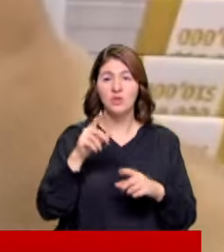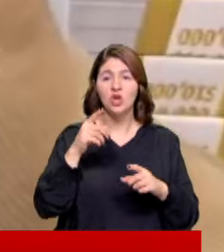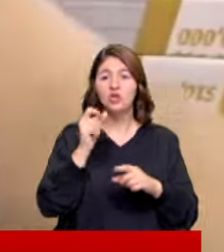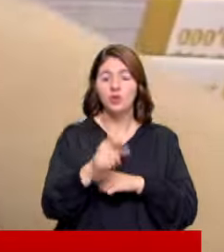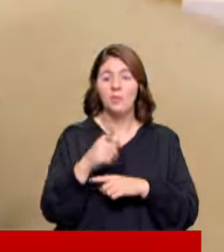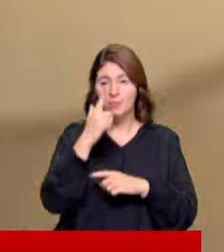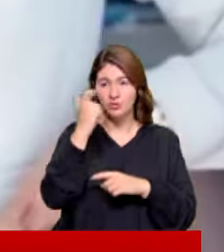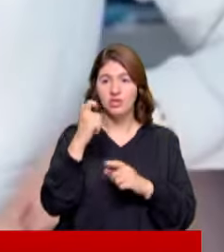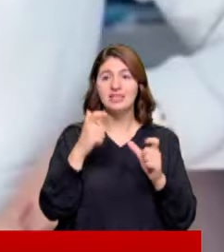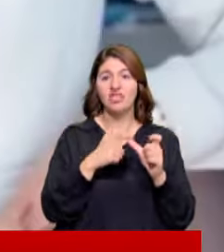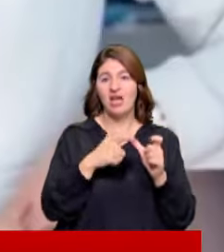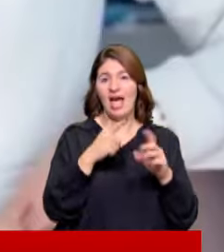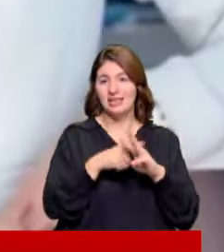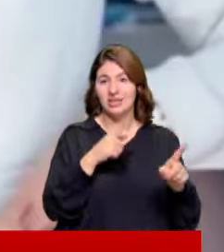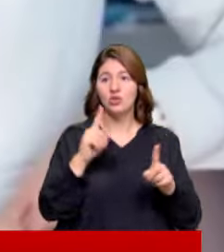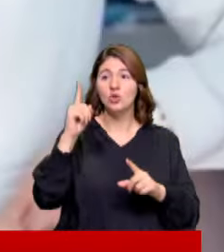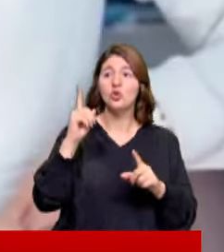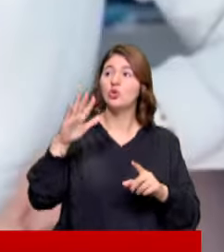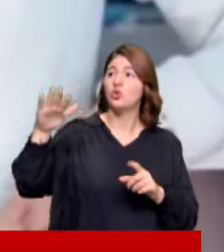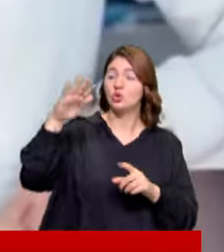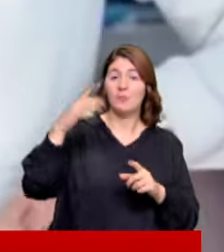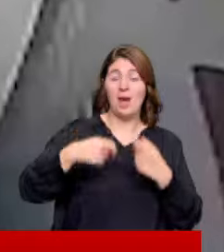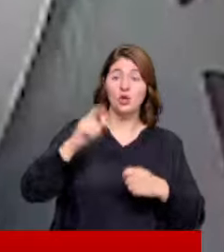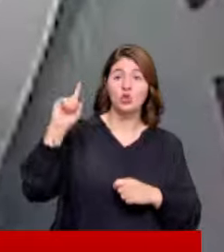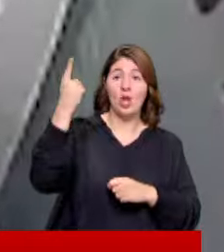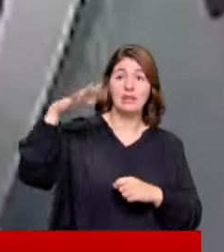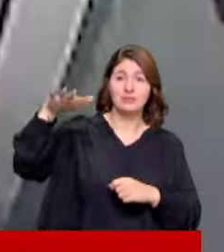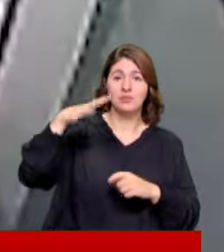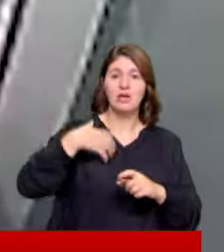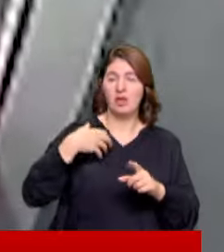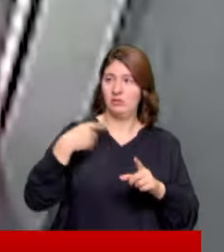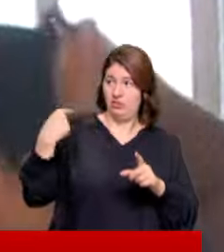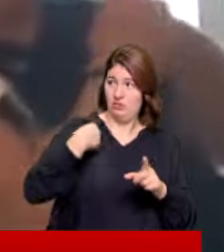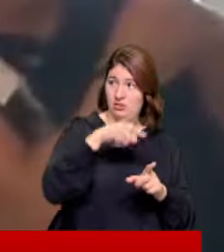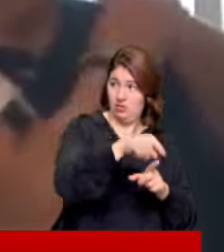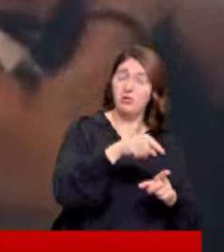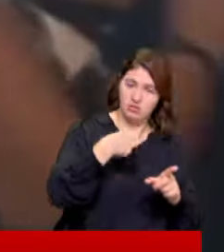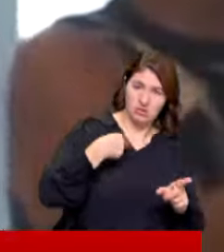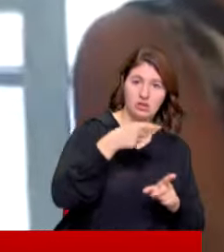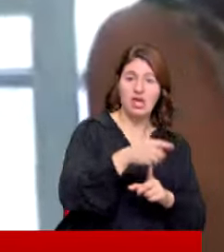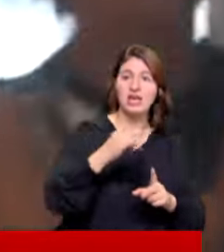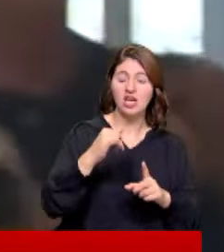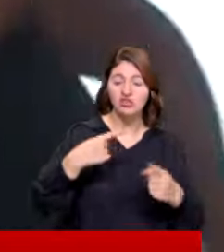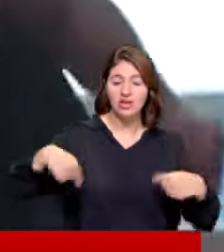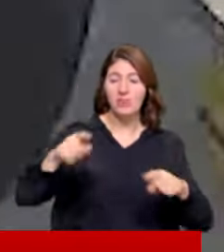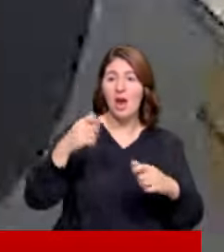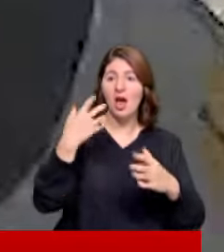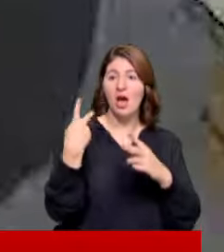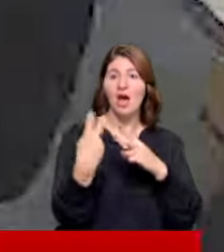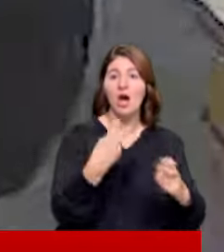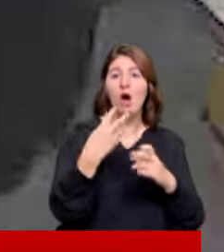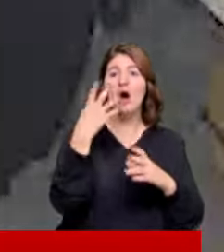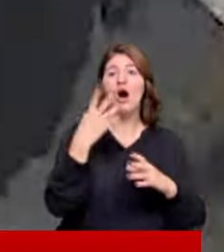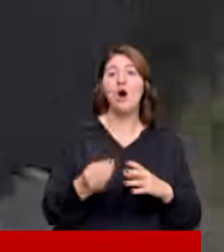müdürü Seçil Erzan'ı bankanın üst yönetiminin kendisine yönlendirdiğini söyleyen Terim, yakın çevresinden para alma çabalarını